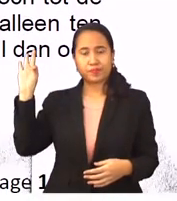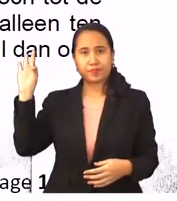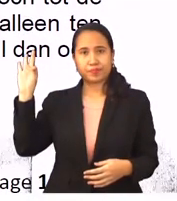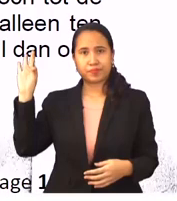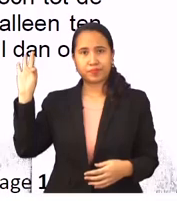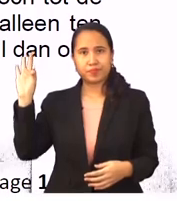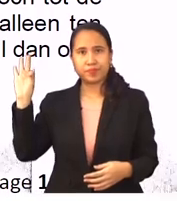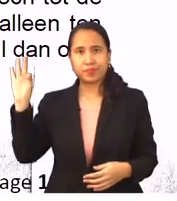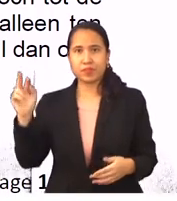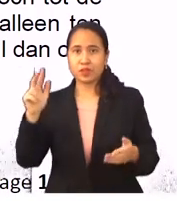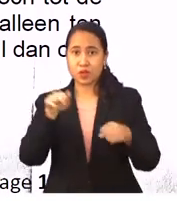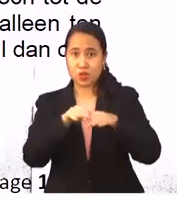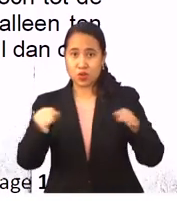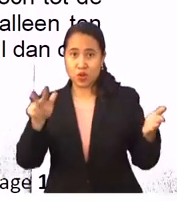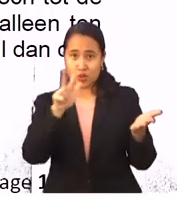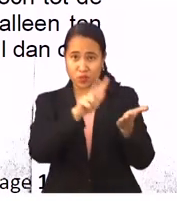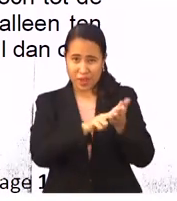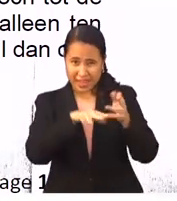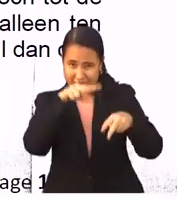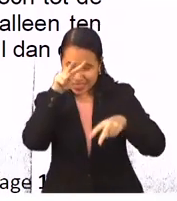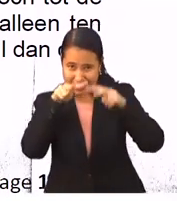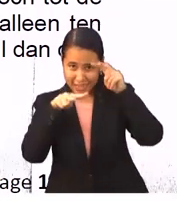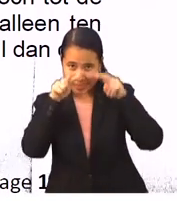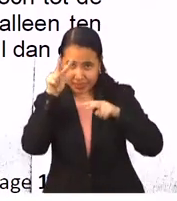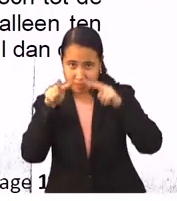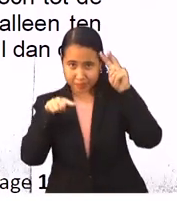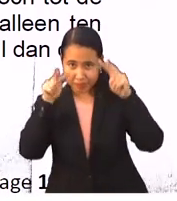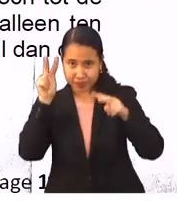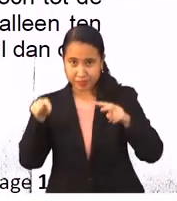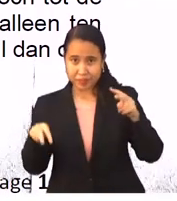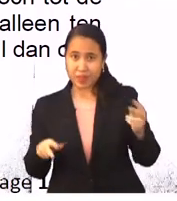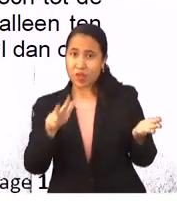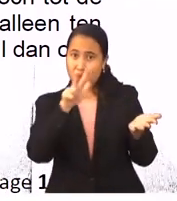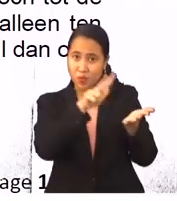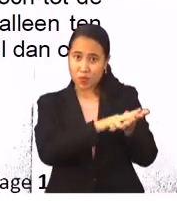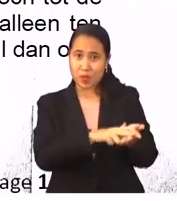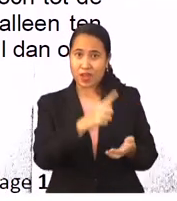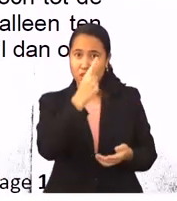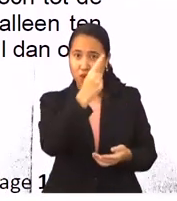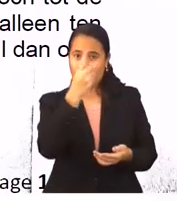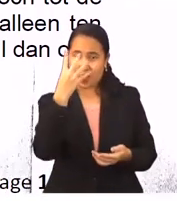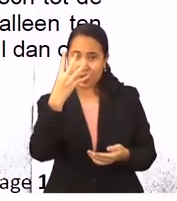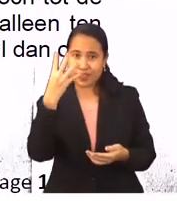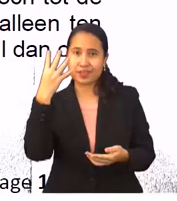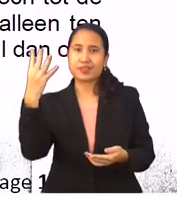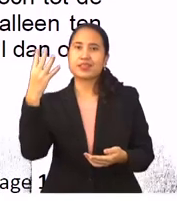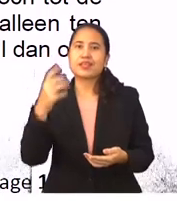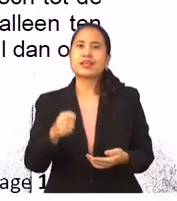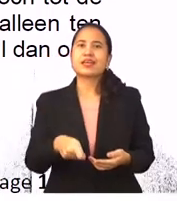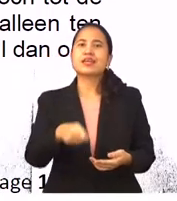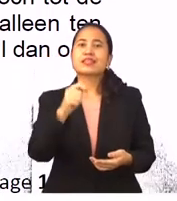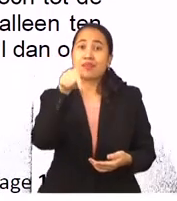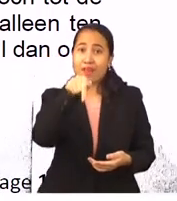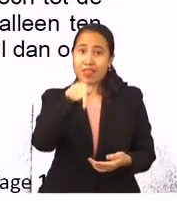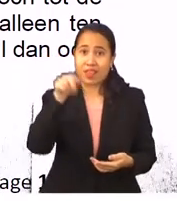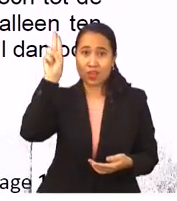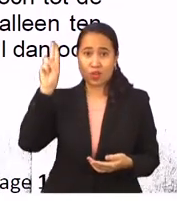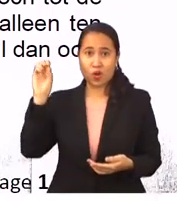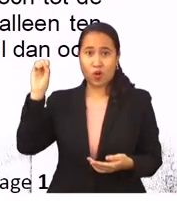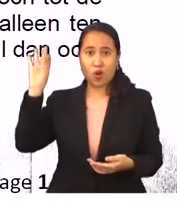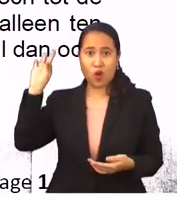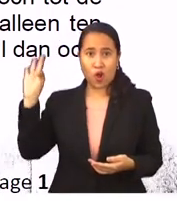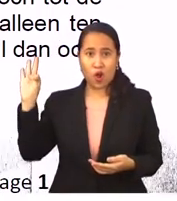een grondwettelijk toetsingsorgaan en in artikel 144 grondwet is de instelling van het hof als